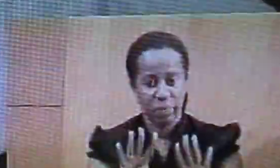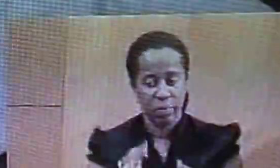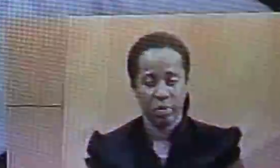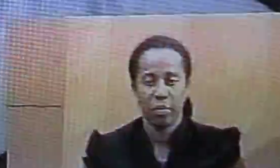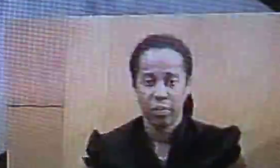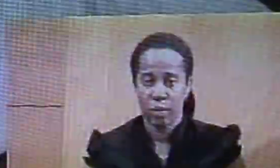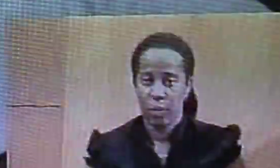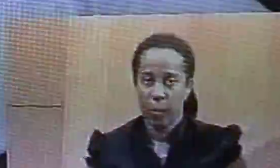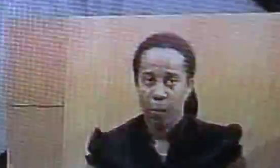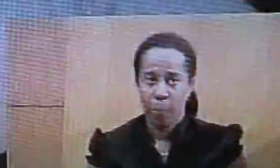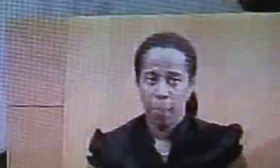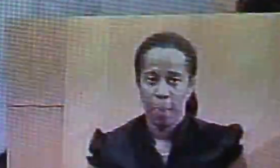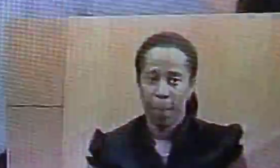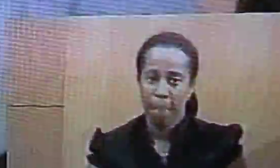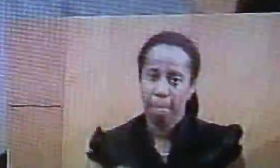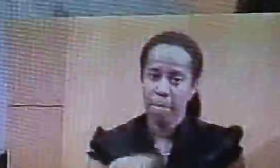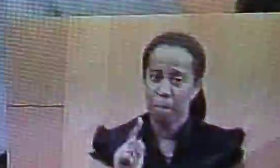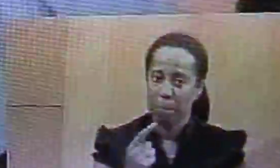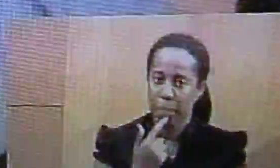Mais